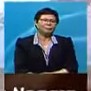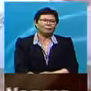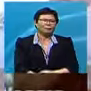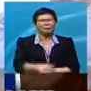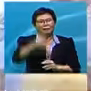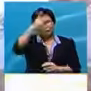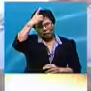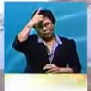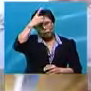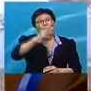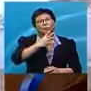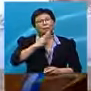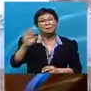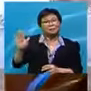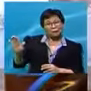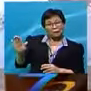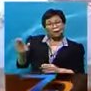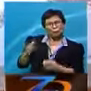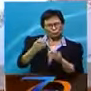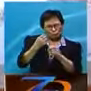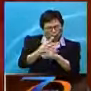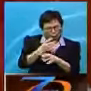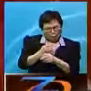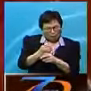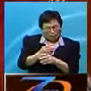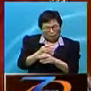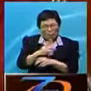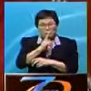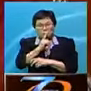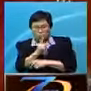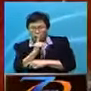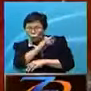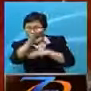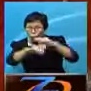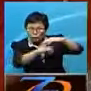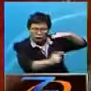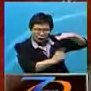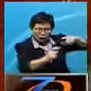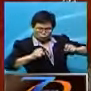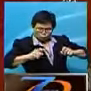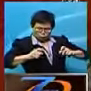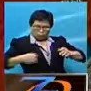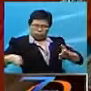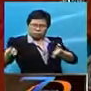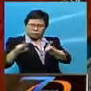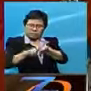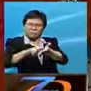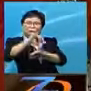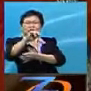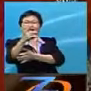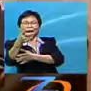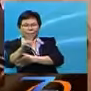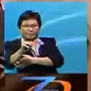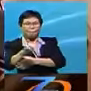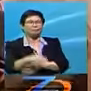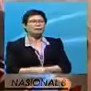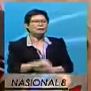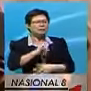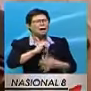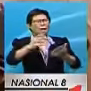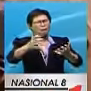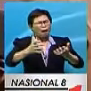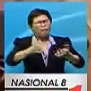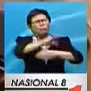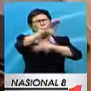Tambah Datuk Rohani, pihaknya terus mempergiat usaha memastikan semua taska swasta berdaftar dengan JKM. Saya nak